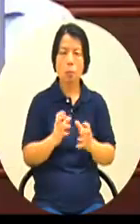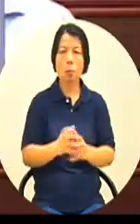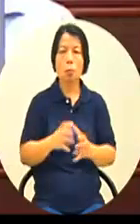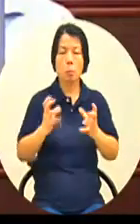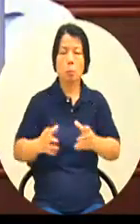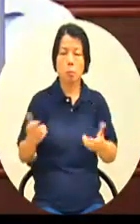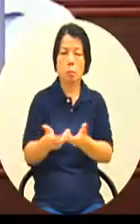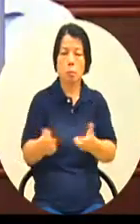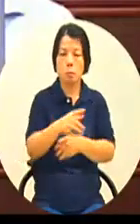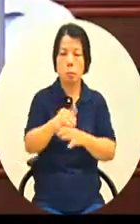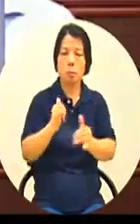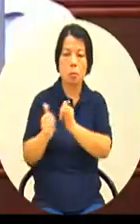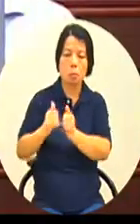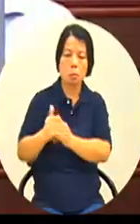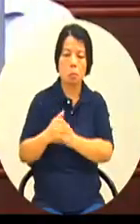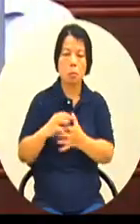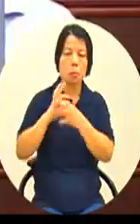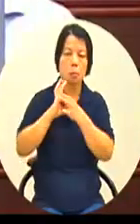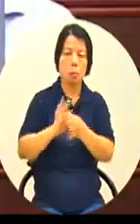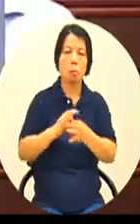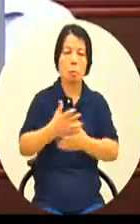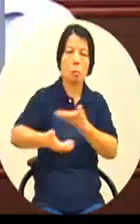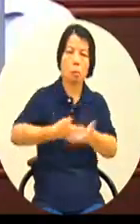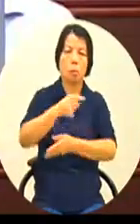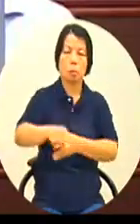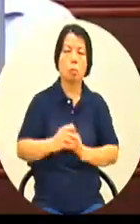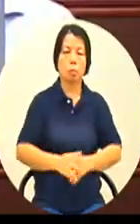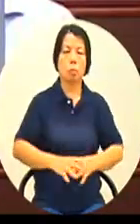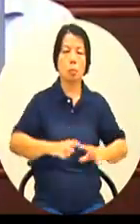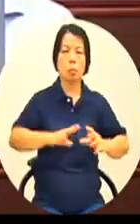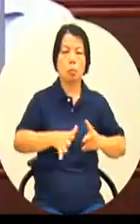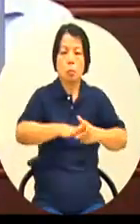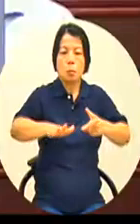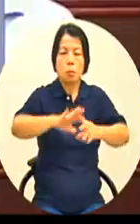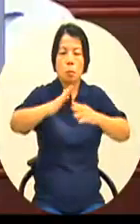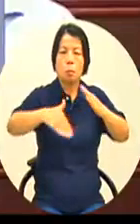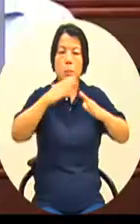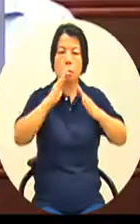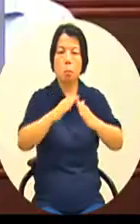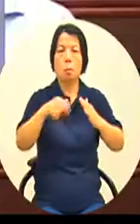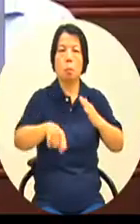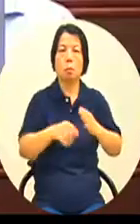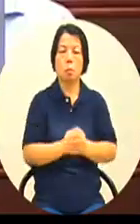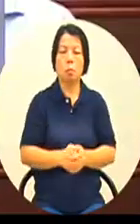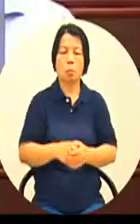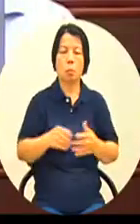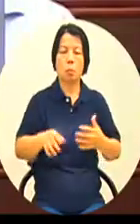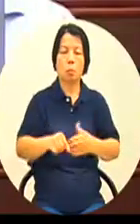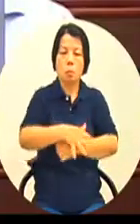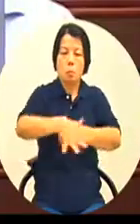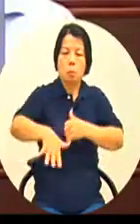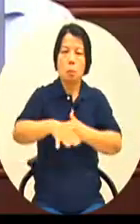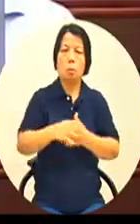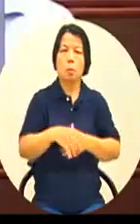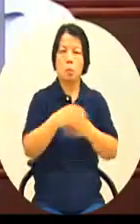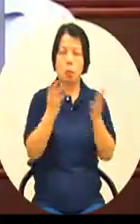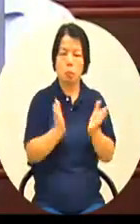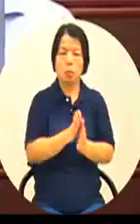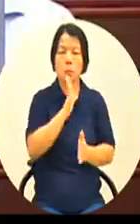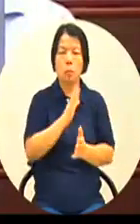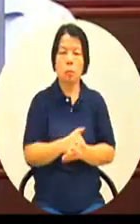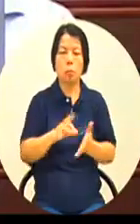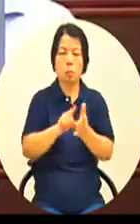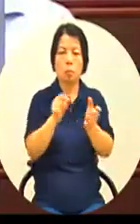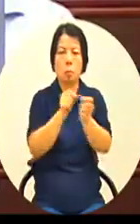有地方上持续的沟通。议员特别提到国小的学校的部分，其他单位的部分，我们也都有长